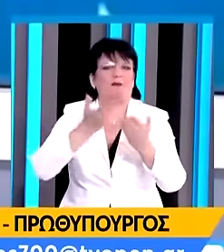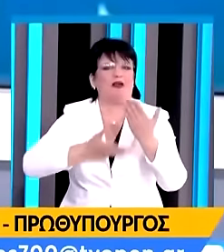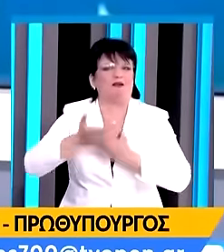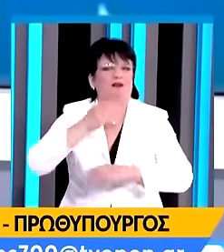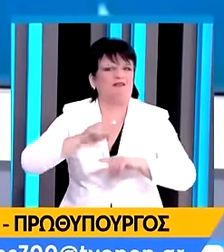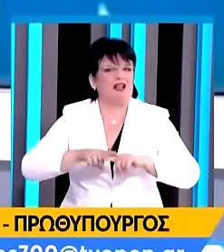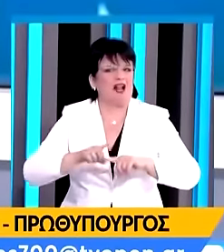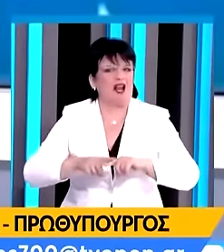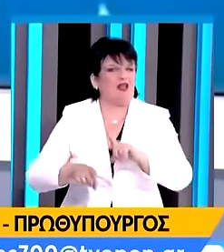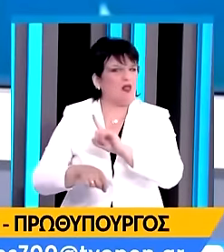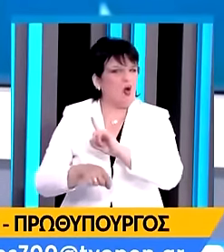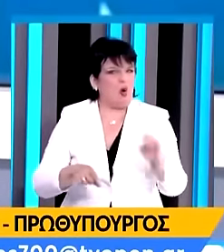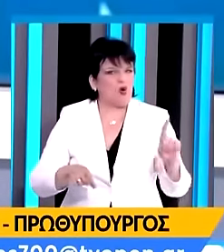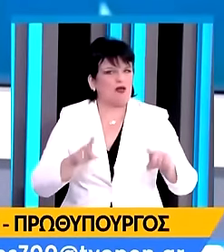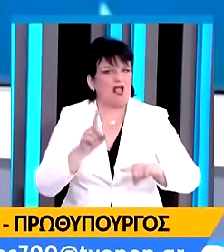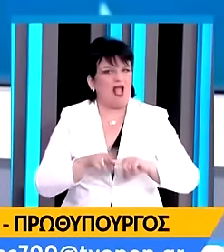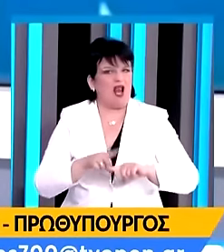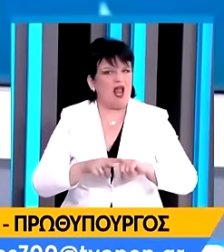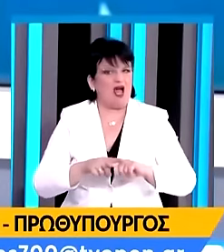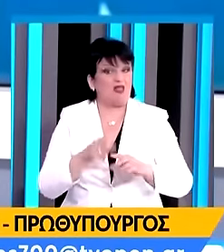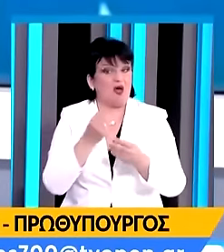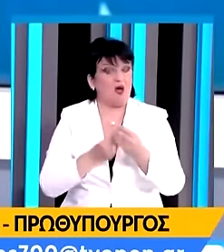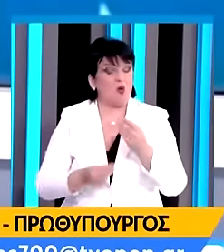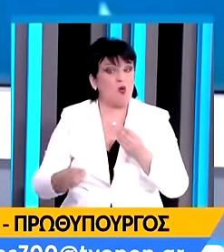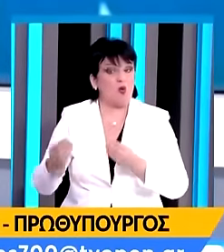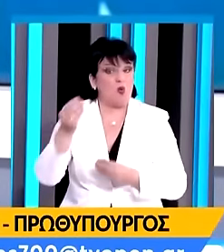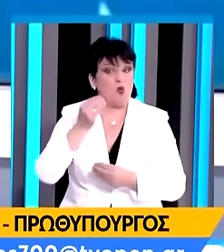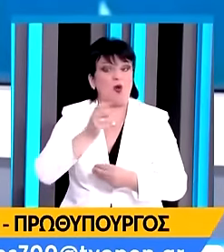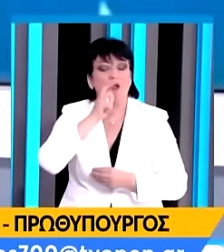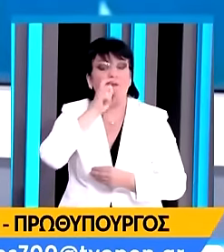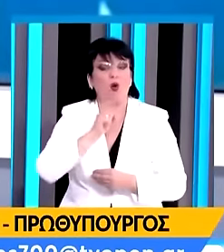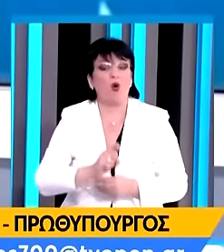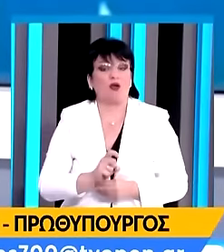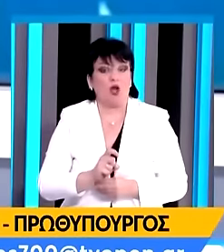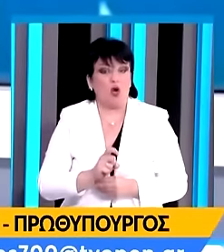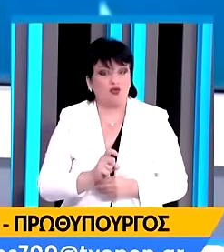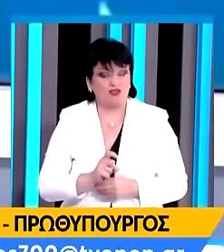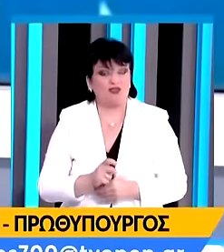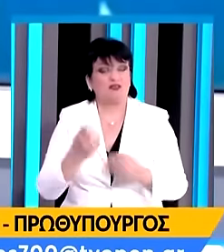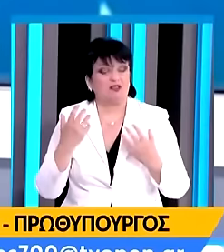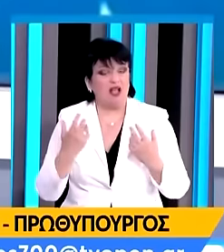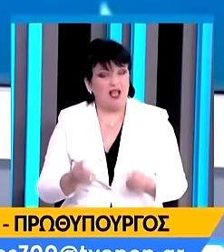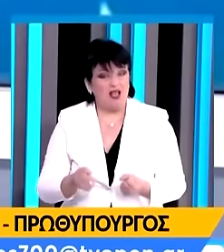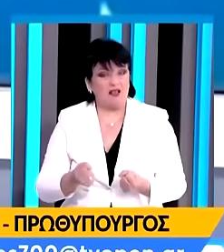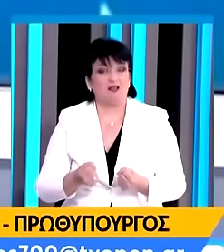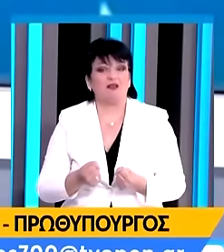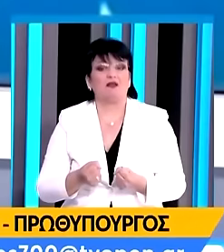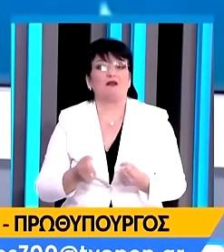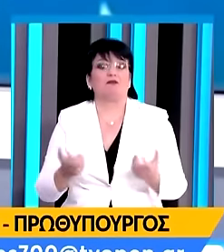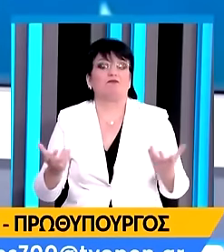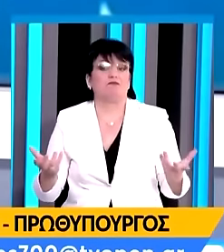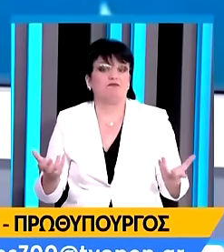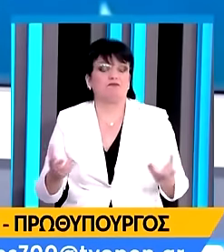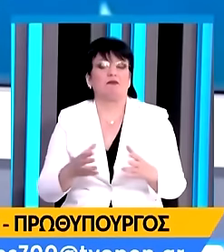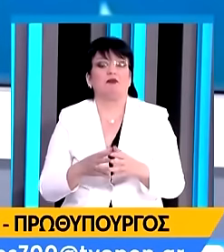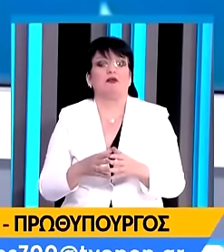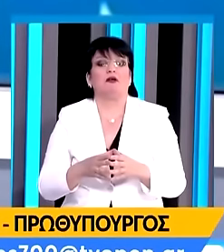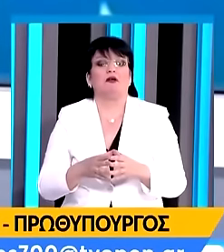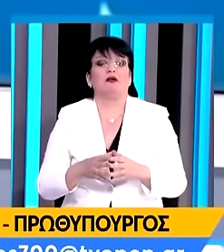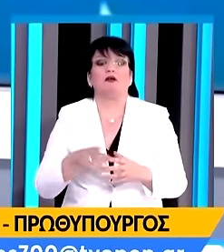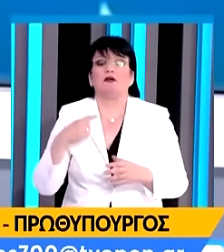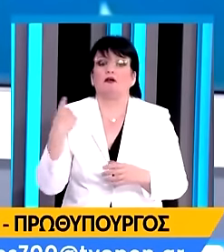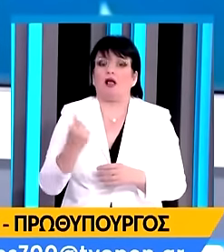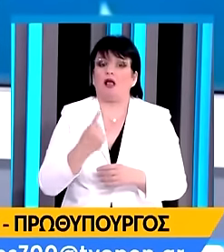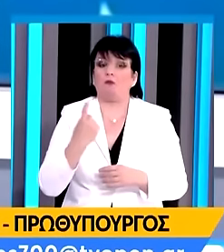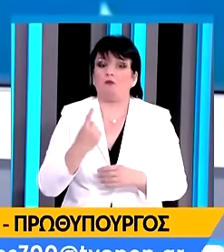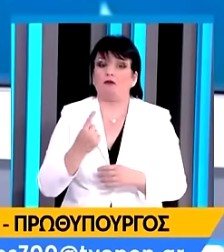Ελλάδα είναι μια ευρωπαϊκή χώρα. Έχει αυξημένες υποχρεώσεις ως προστασία του θαλασσίου περιβάλλοντος, αλλά θα σας έλεγα ότι είναι και μια υποχρέωση που έχουμε και εμείς